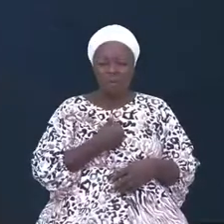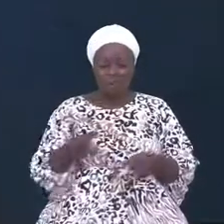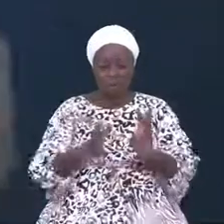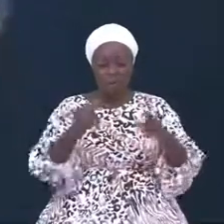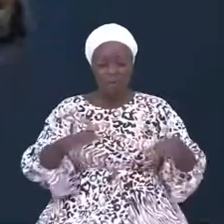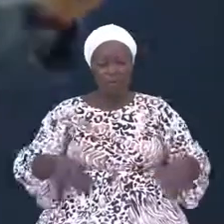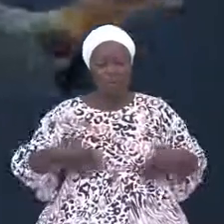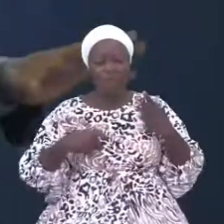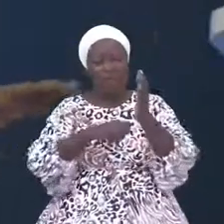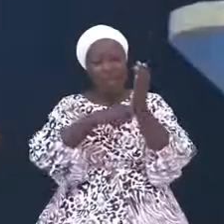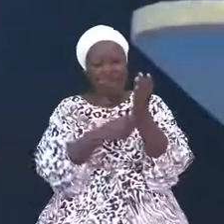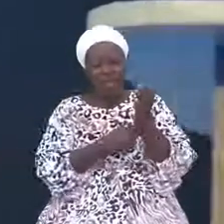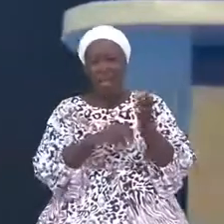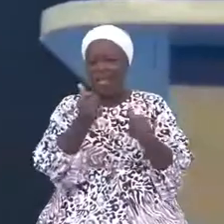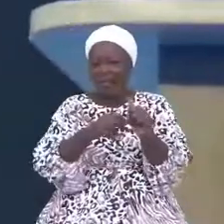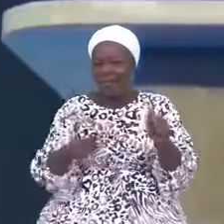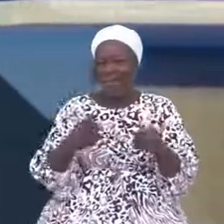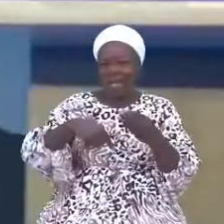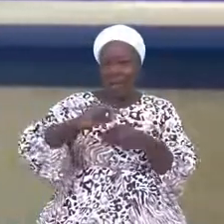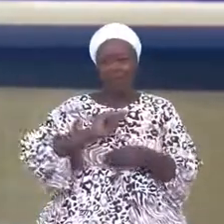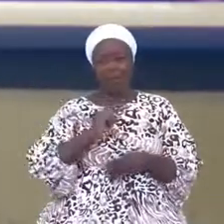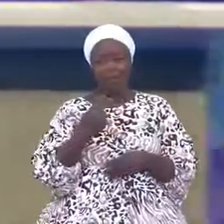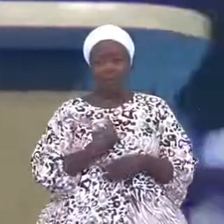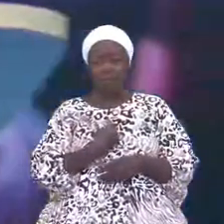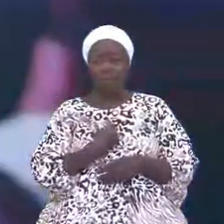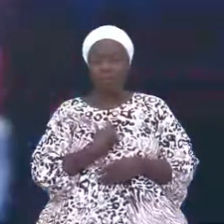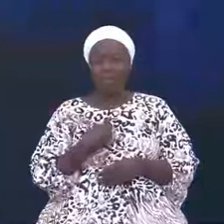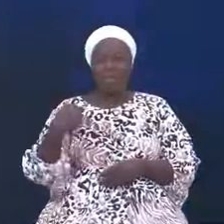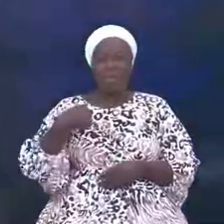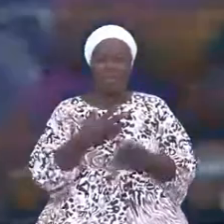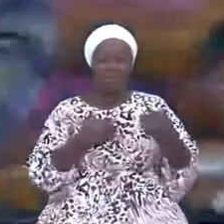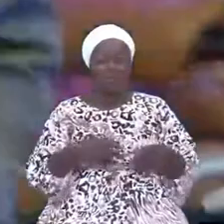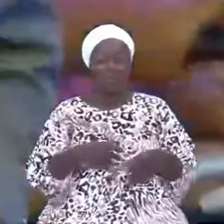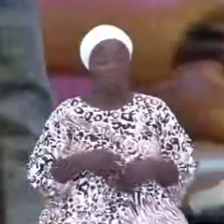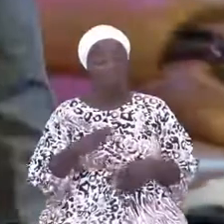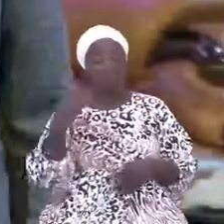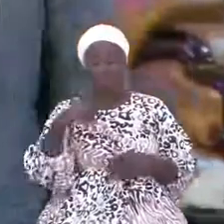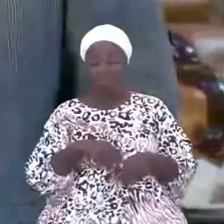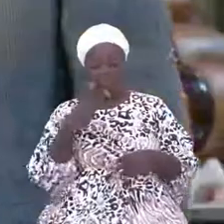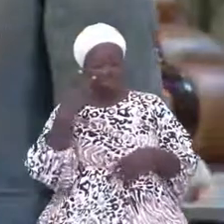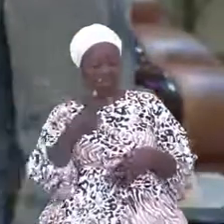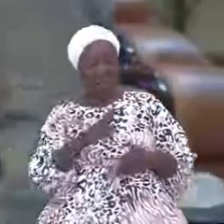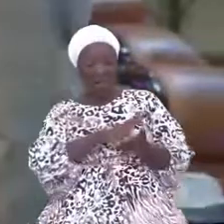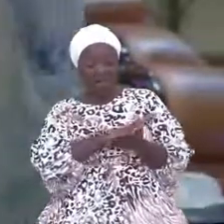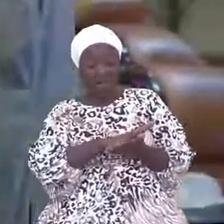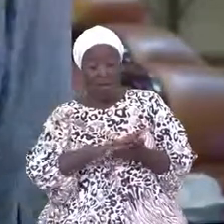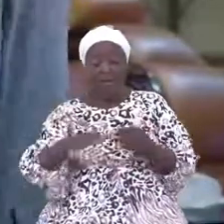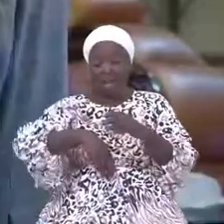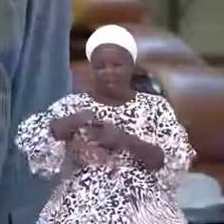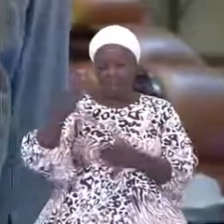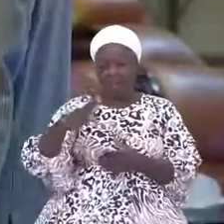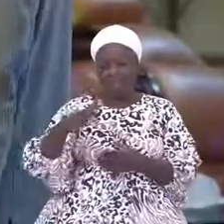charnelles. Nos dispositions charnelles. Tout ce qui nous concernait, nous pouvons avoir